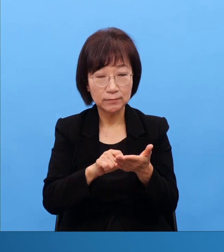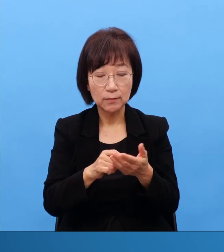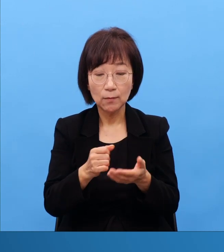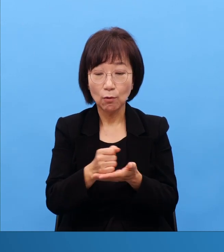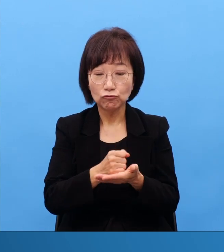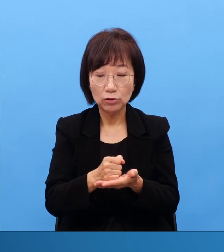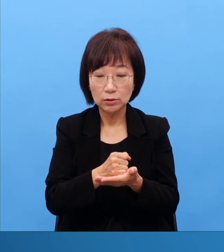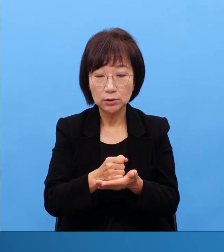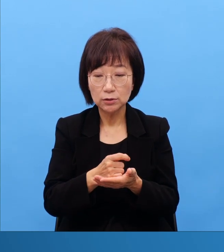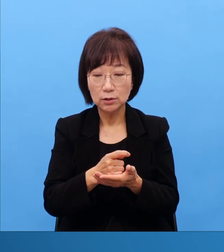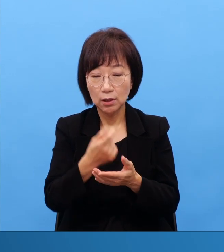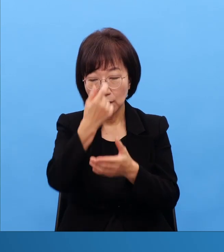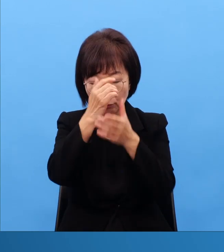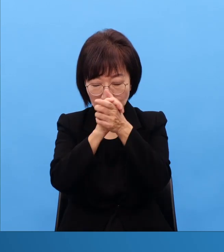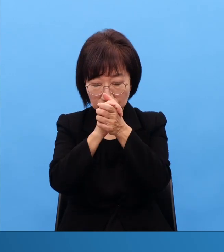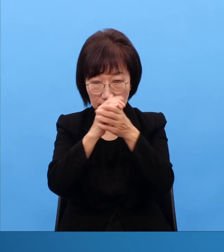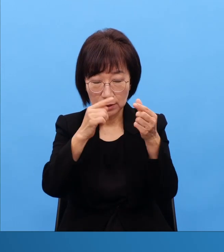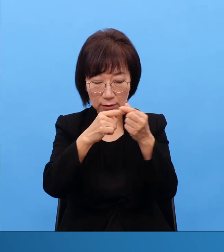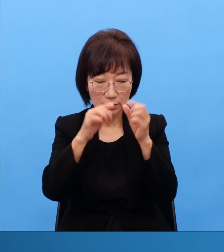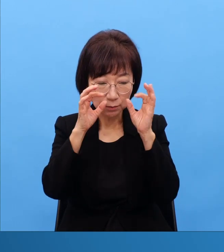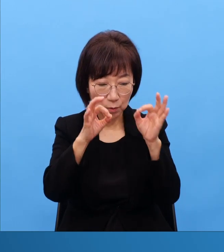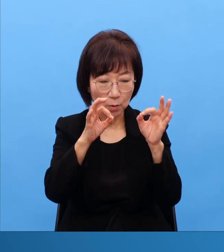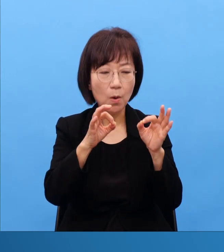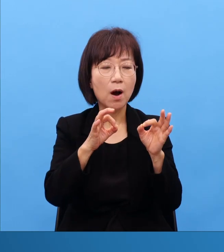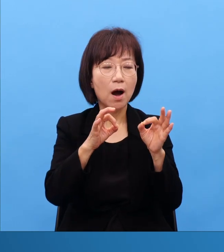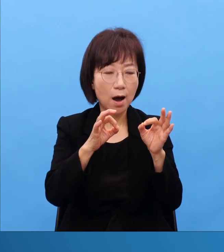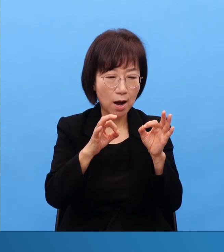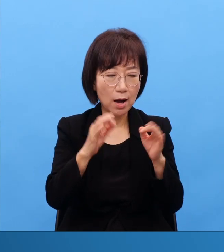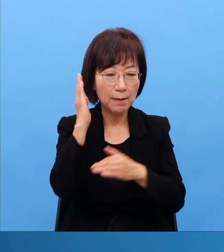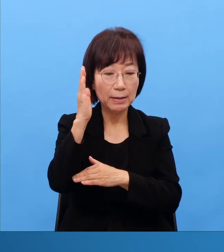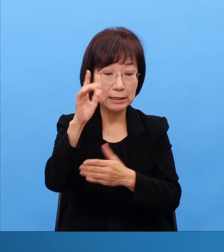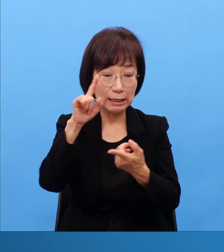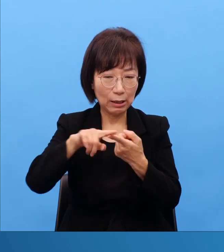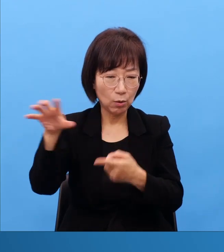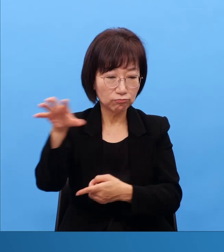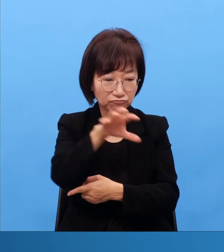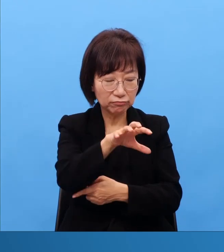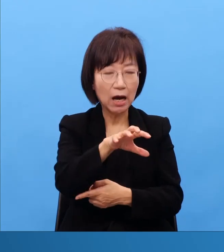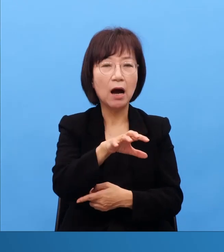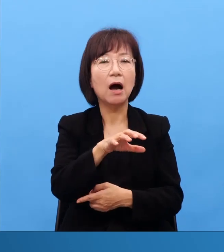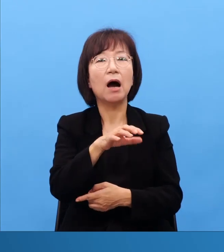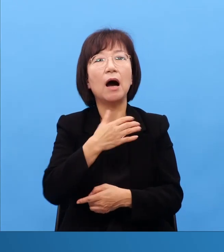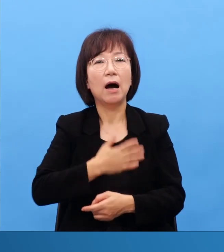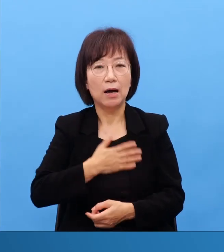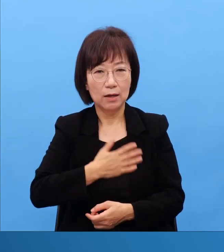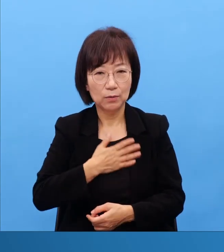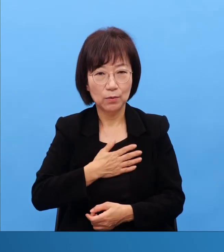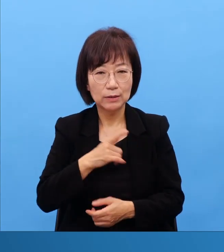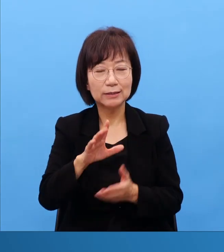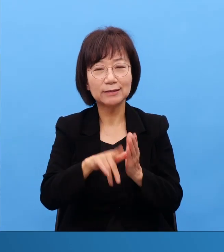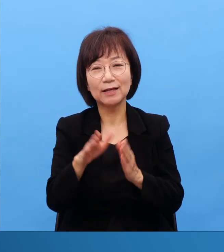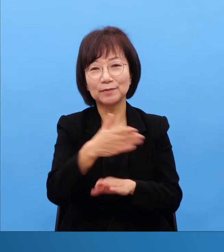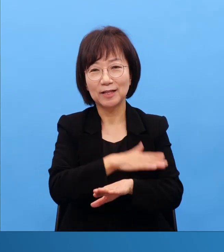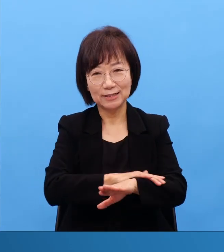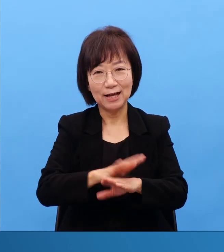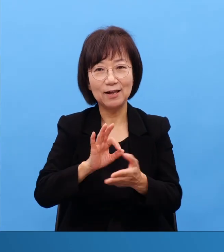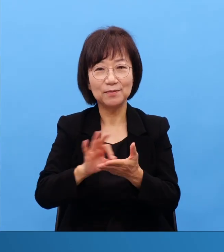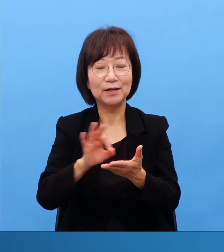보다가 메시지 그대로 정확히 기록되어 있는 것을 알게 됐고 그때부터 기도수첩을 제대로 활용하게